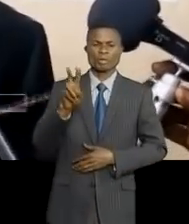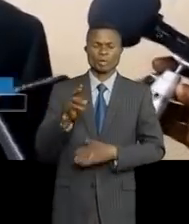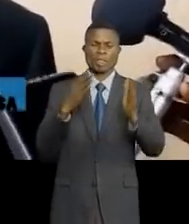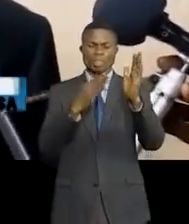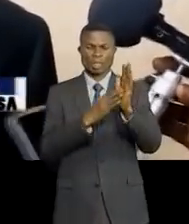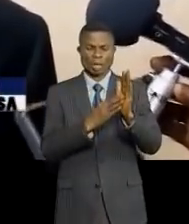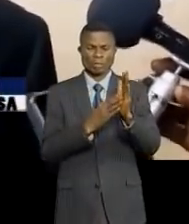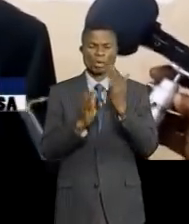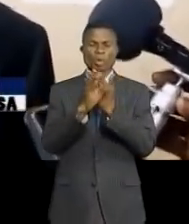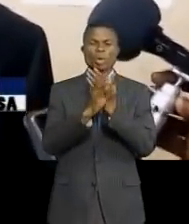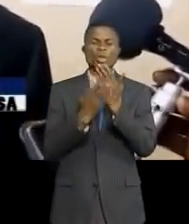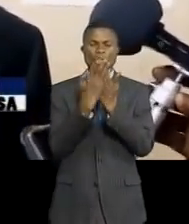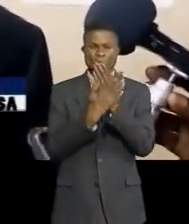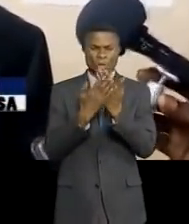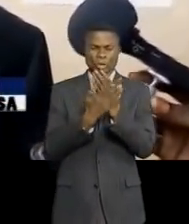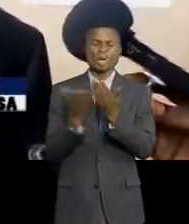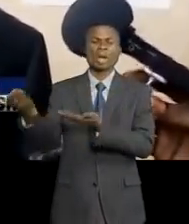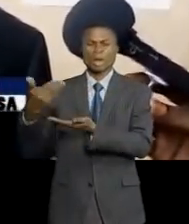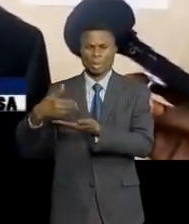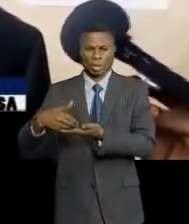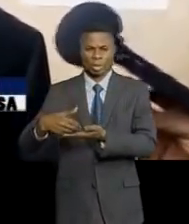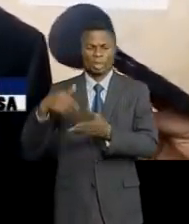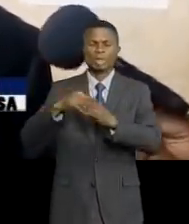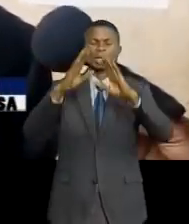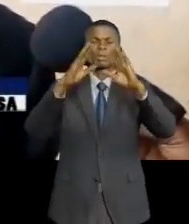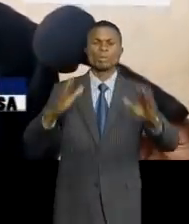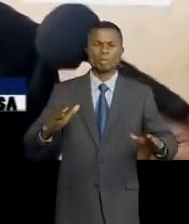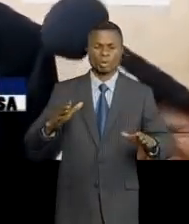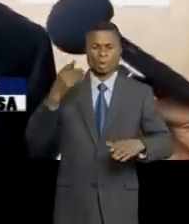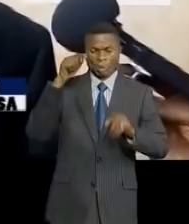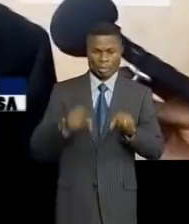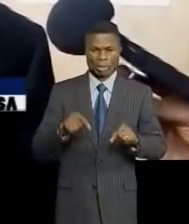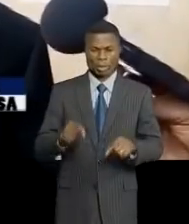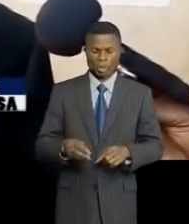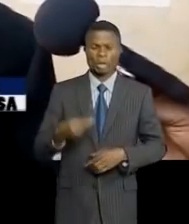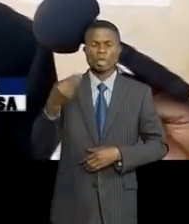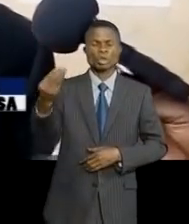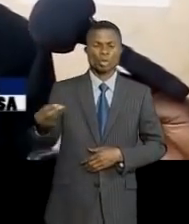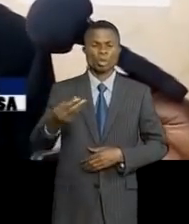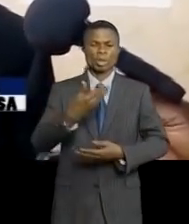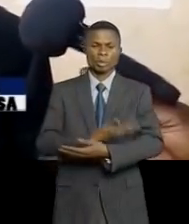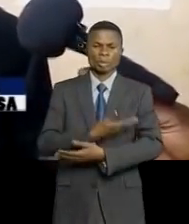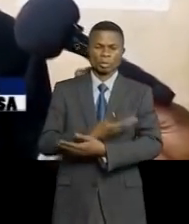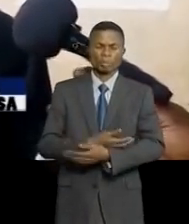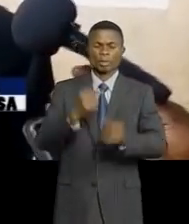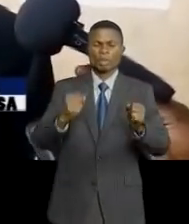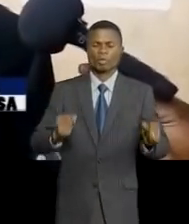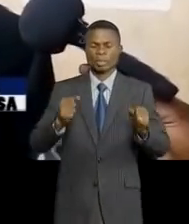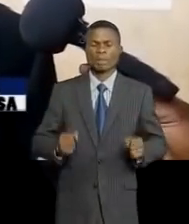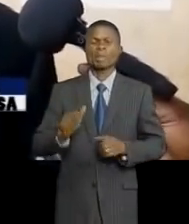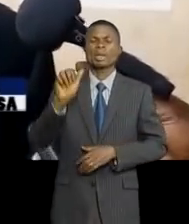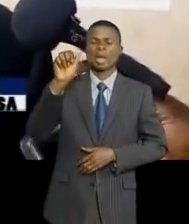9, ils vont retourner dans le ménage pour cette fois-ci leur administrer la vitamine A